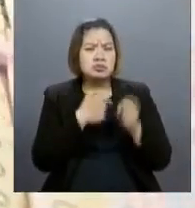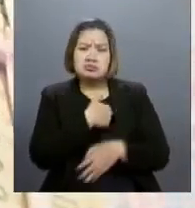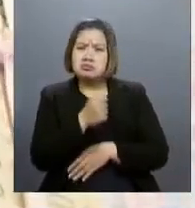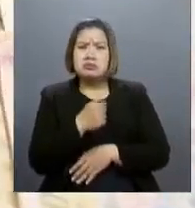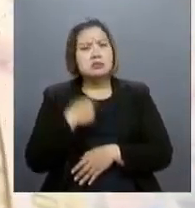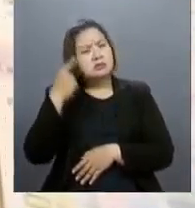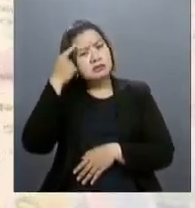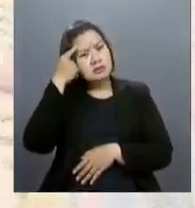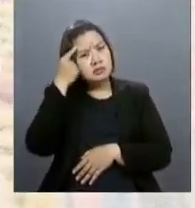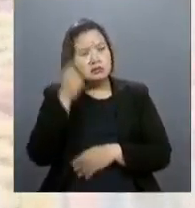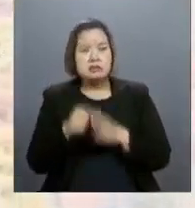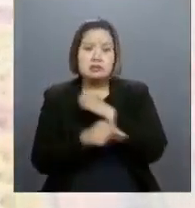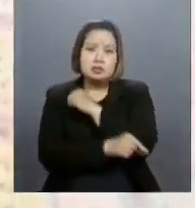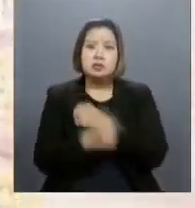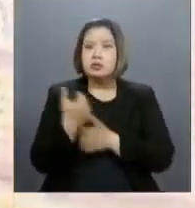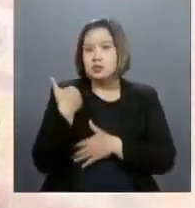ไม่มีการออกมาชี้แจงในเรื่องนี้จึงทำให้ประชาชนขาดความเชื่อมั่นต่อการออกรางวัล